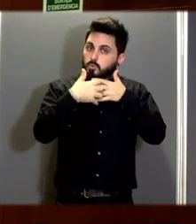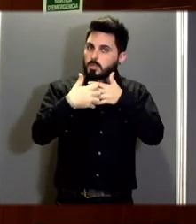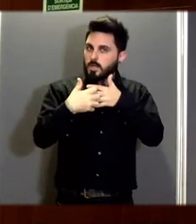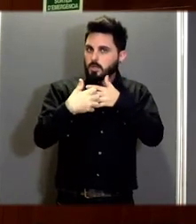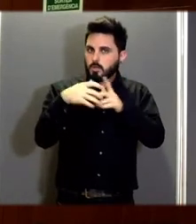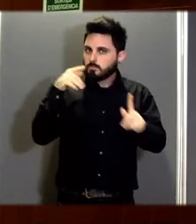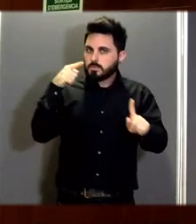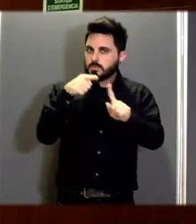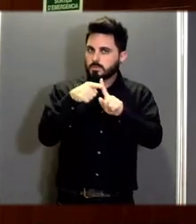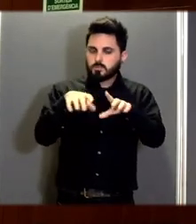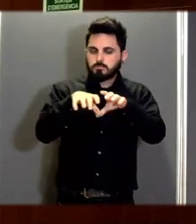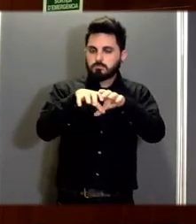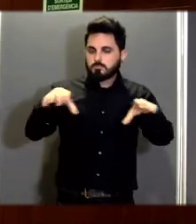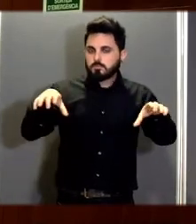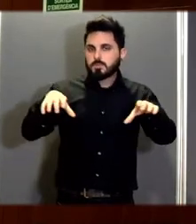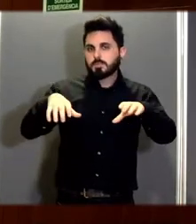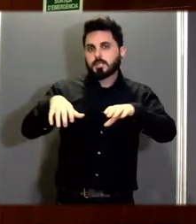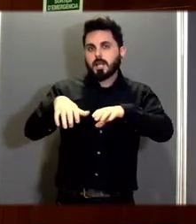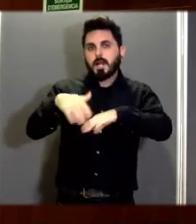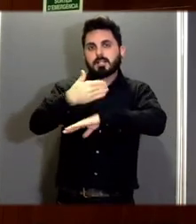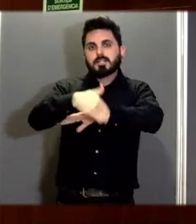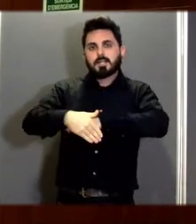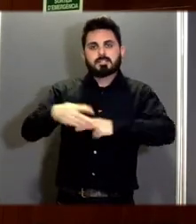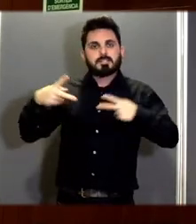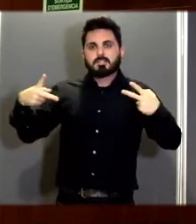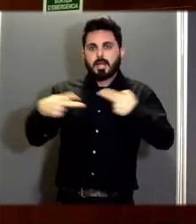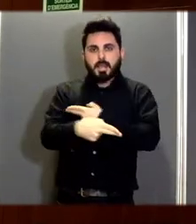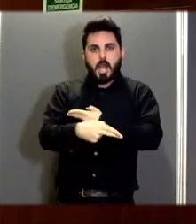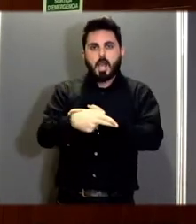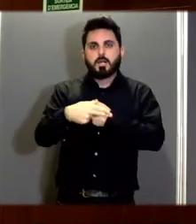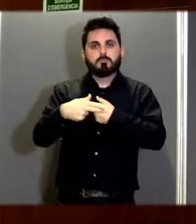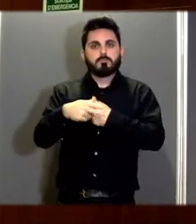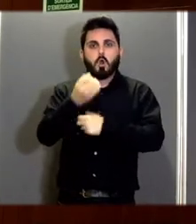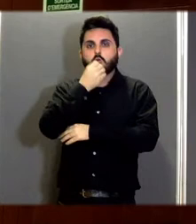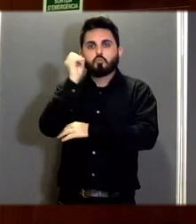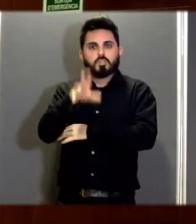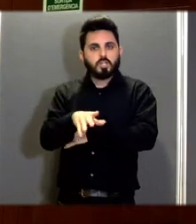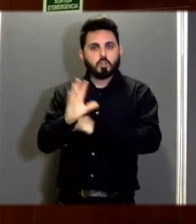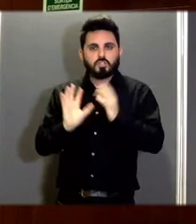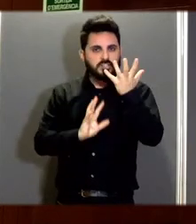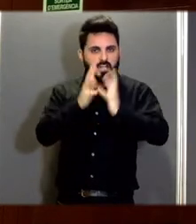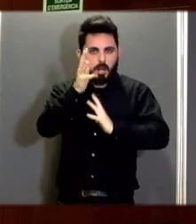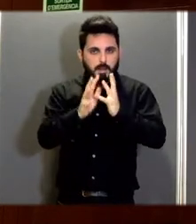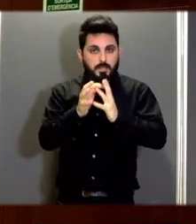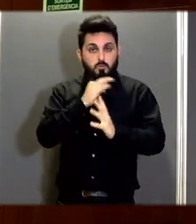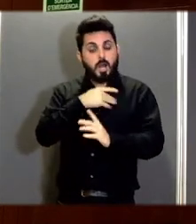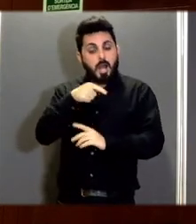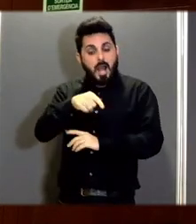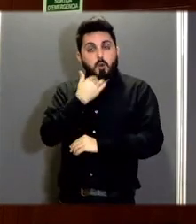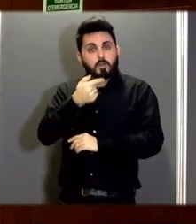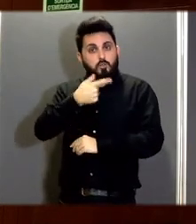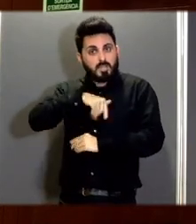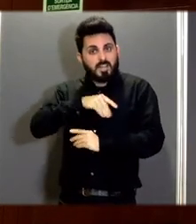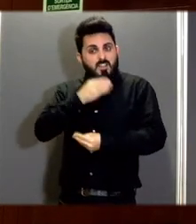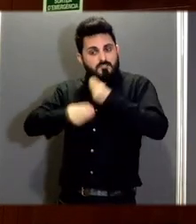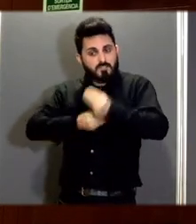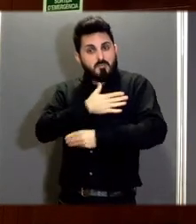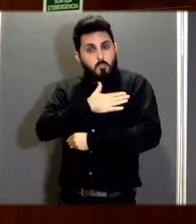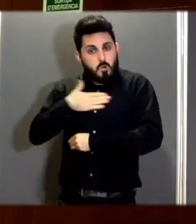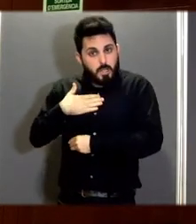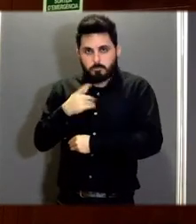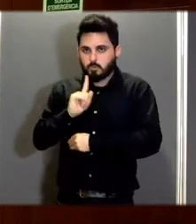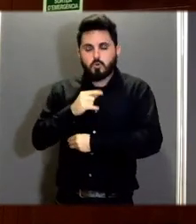barricades, en tallar els carrers i cremar contenidors, que no era una cosa que volien fer, sinó que era una cosa que havien de fer per